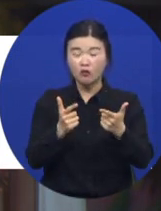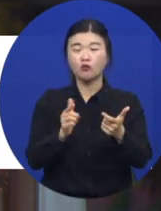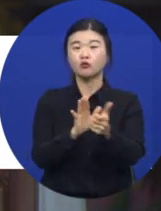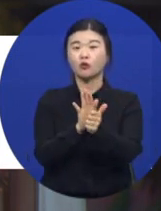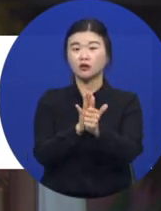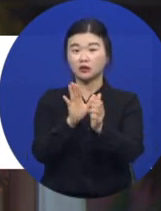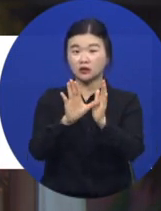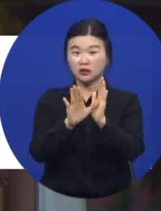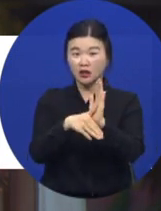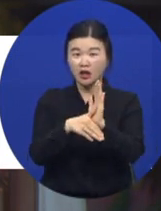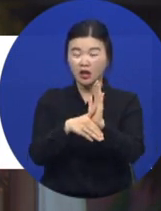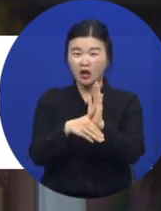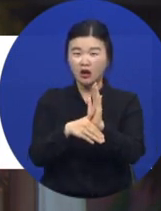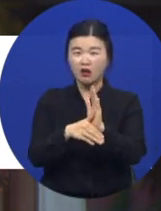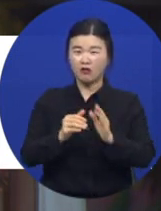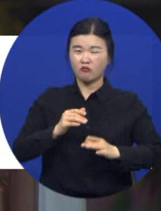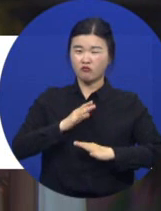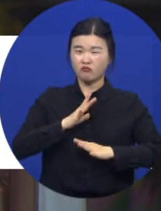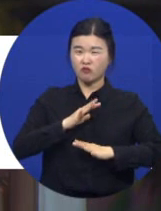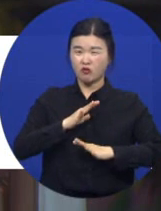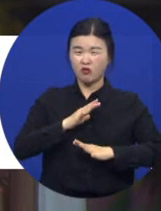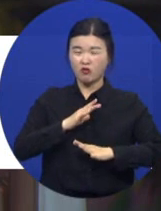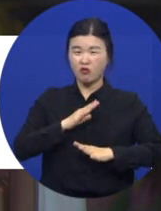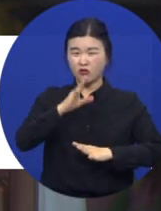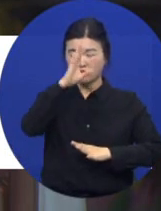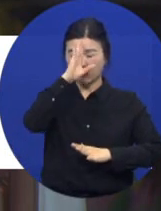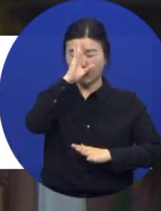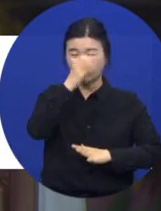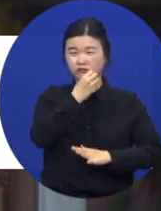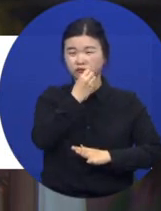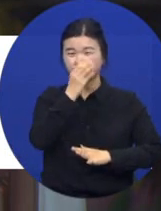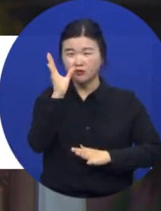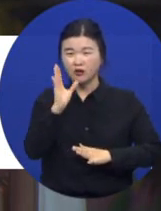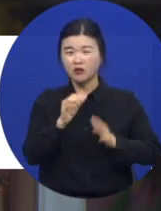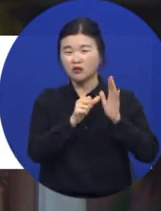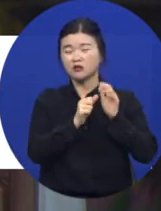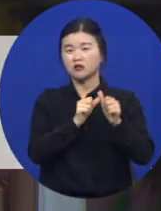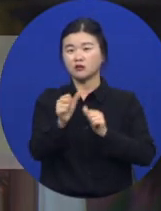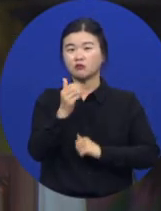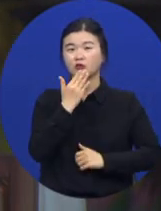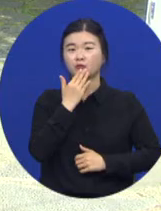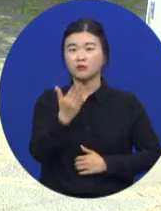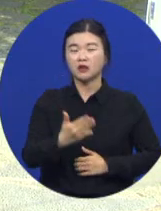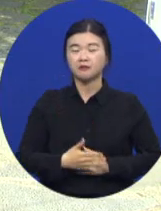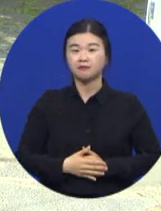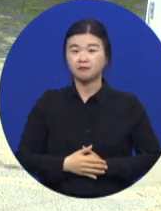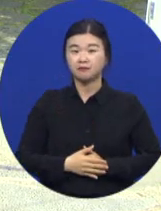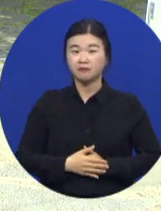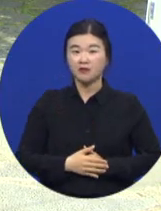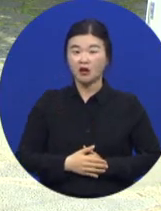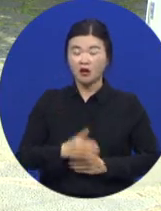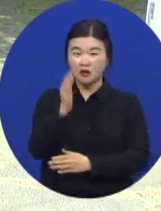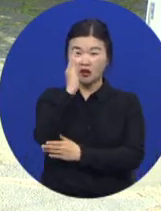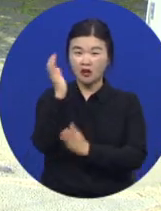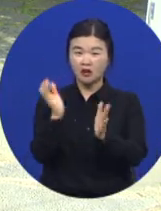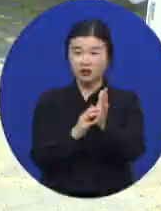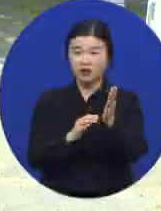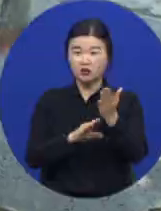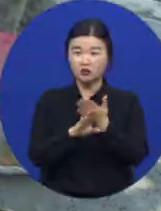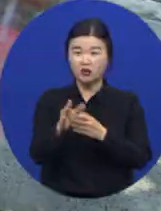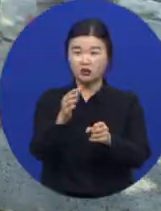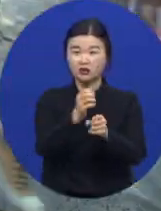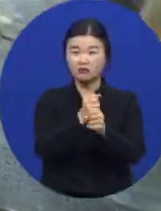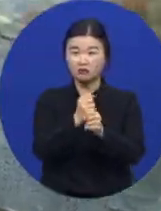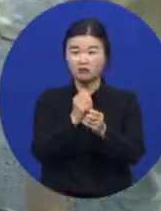돕는다면 아무리 무섭고 두려운 질병의 대유행도 극복할 수 있을 것입니다. 법회가 끝난 뒤 공양